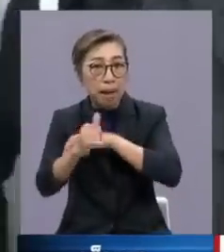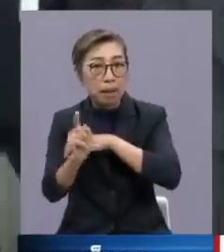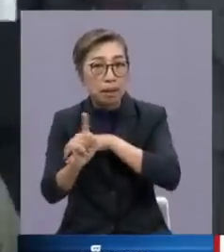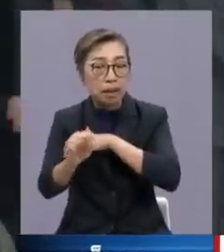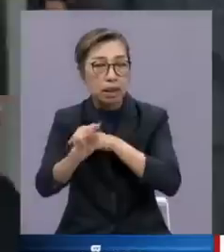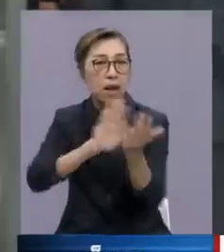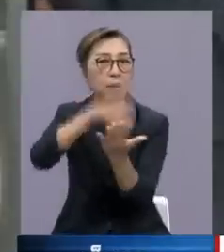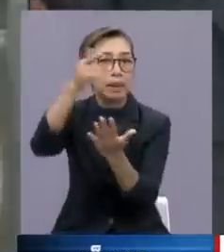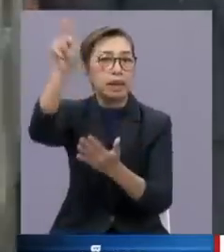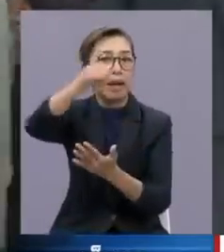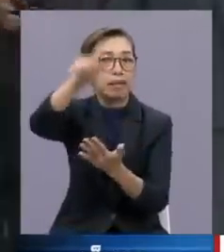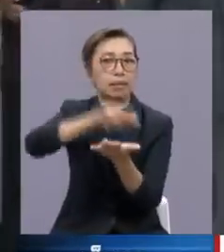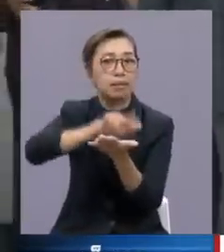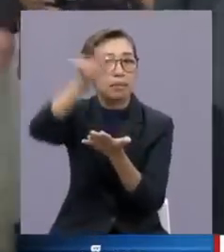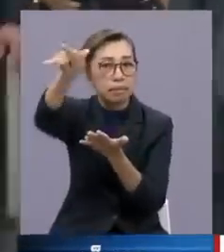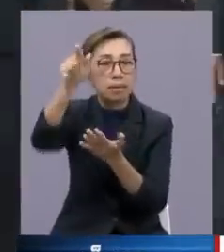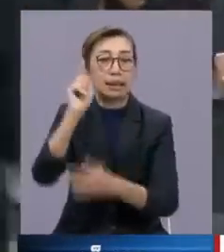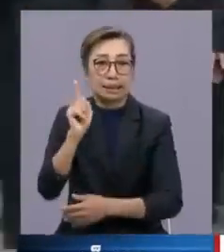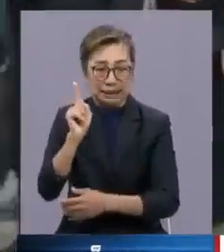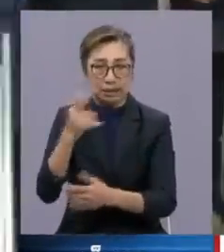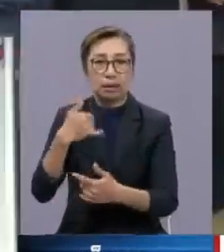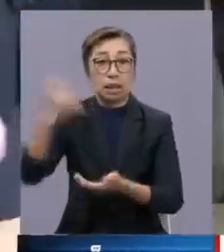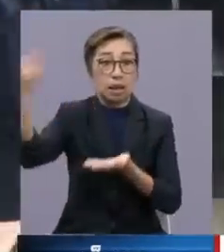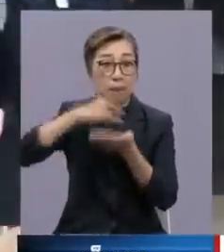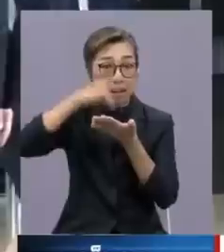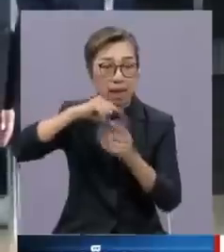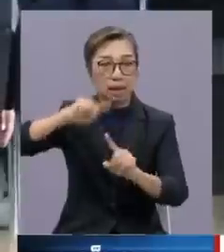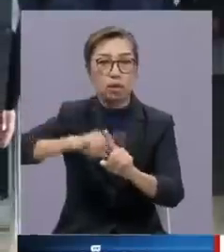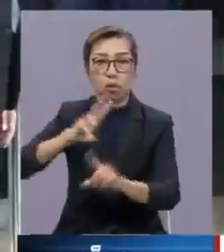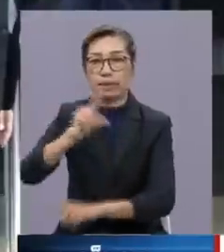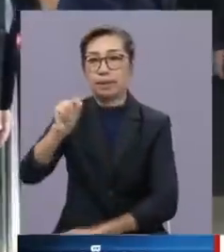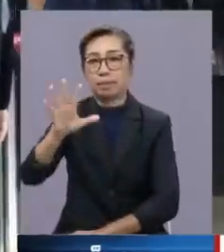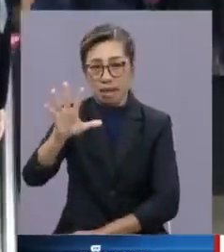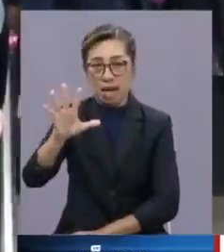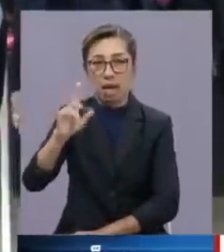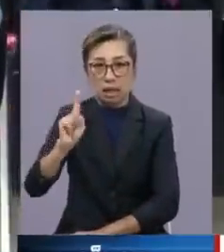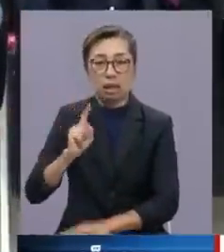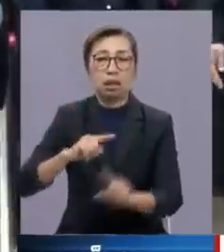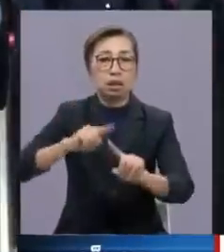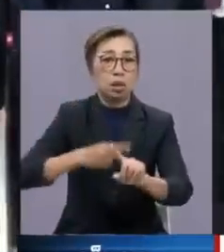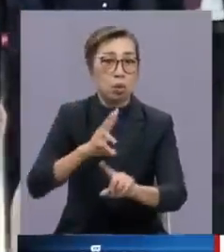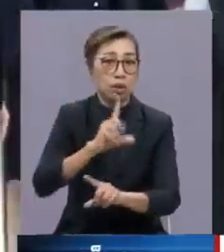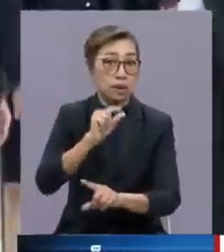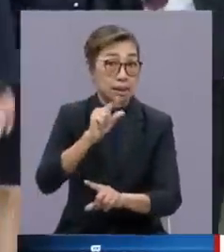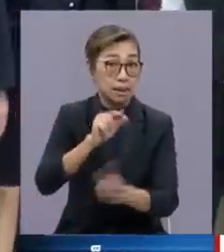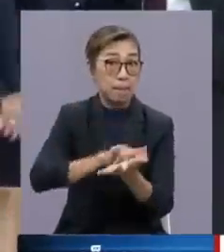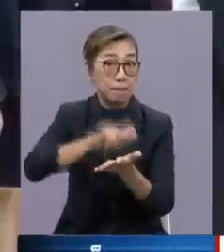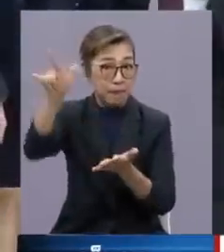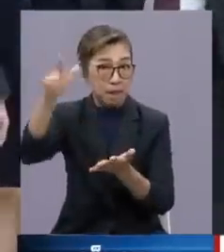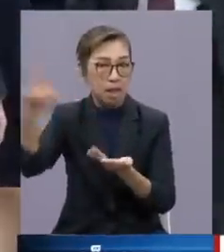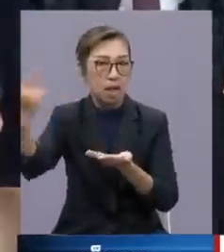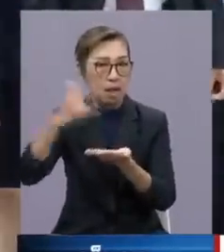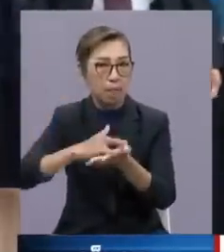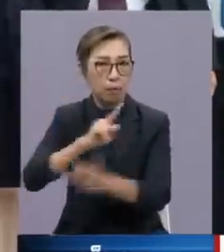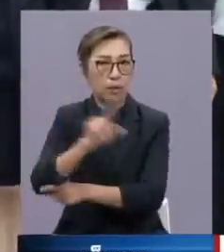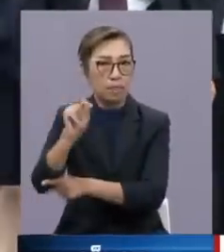ยังประเทศอังกฤษนะครับมีกำหนดเดินทางกลับ25มิถุนายน ไปตั้งแต่20กับ25แหล่งข่